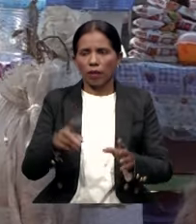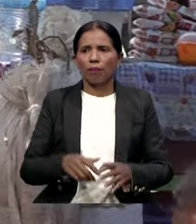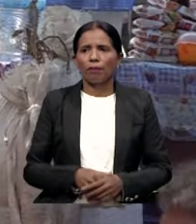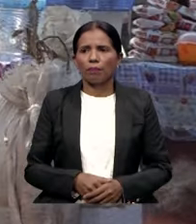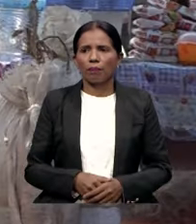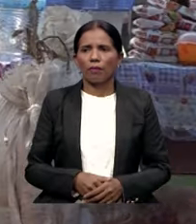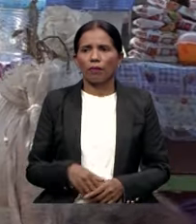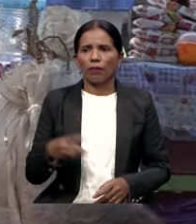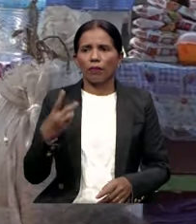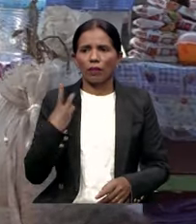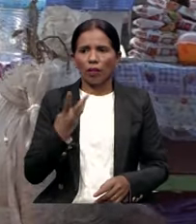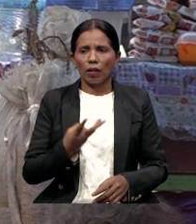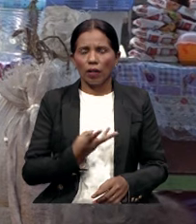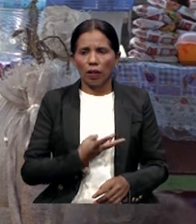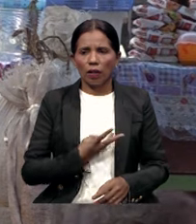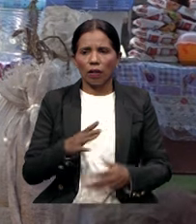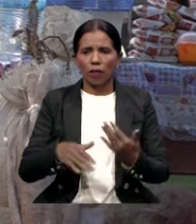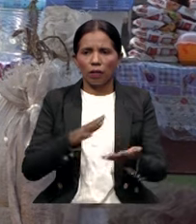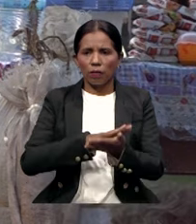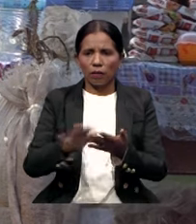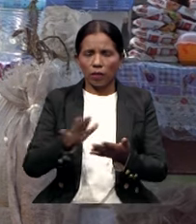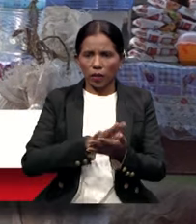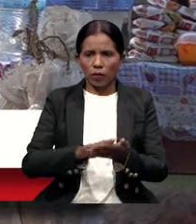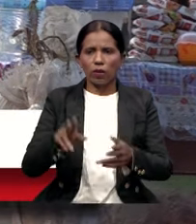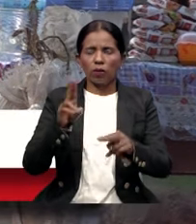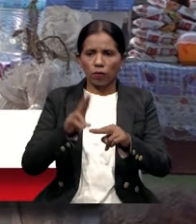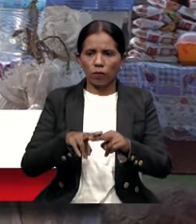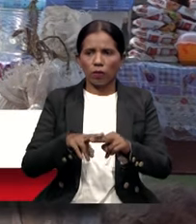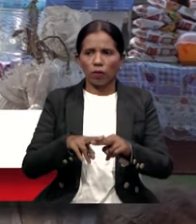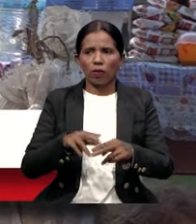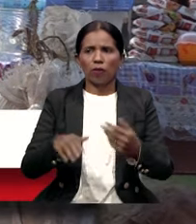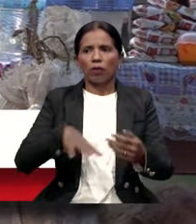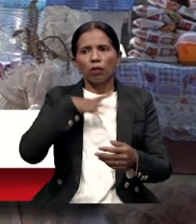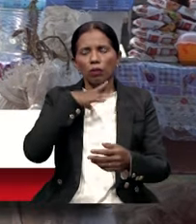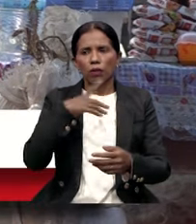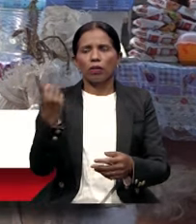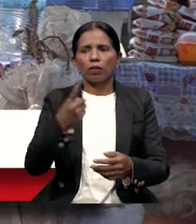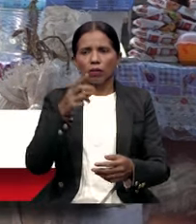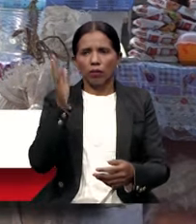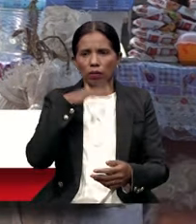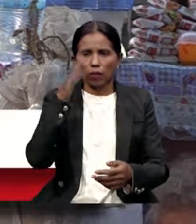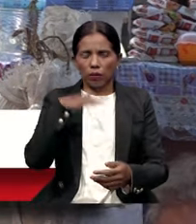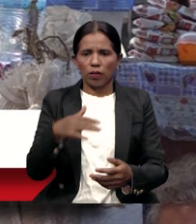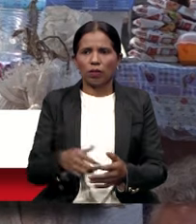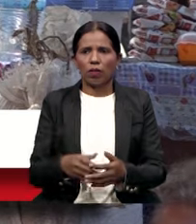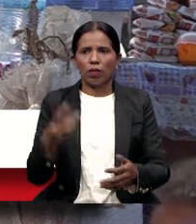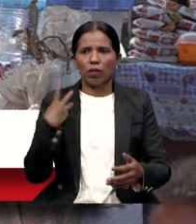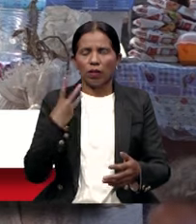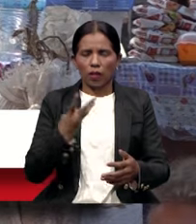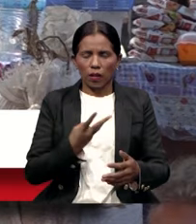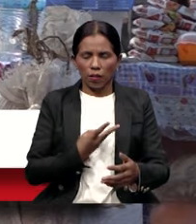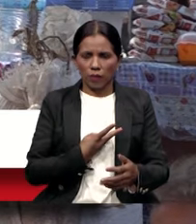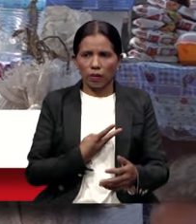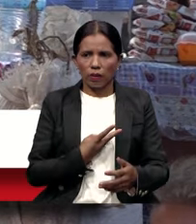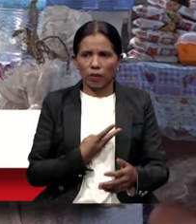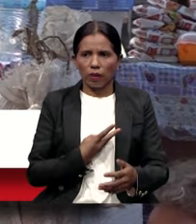nene amasira rasa-rasa tuor mas buat tuis amasira tahan nih mak amasira